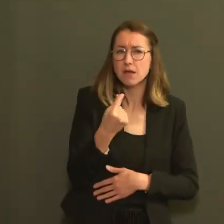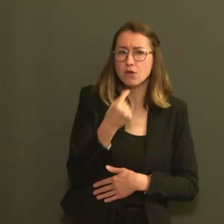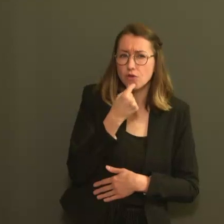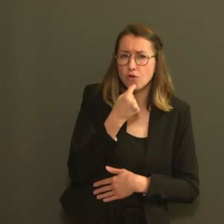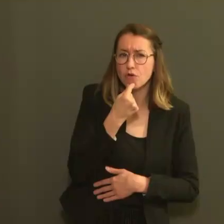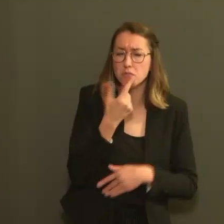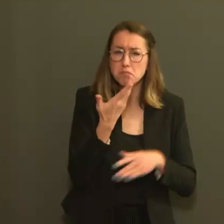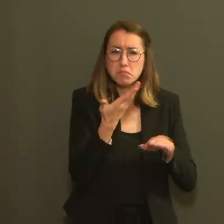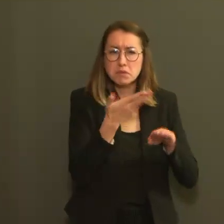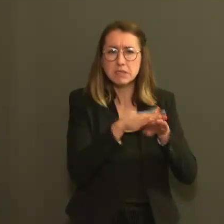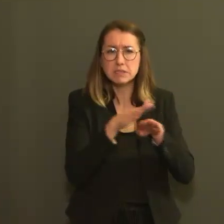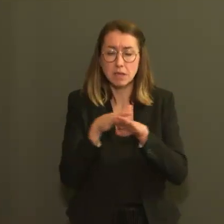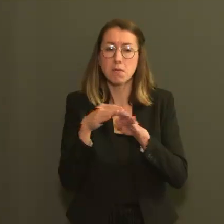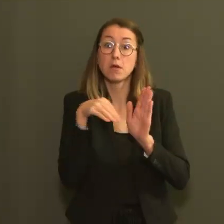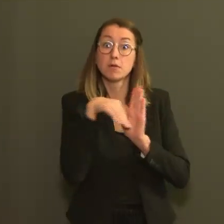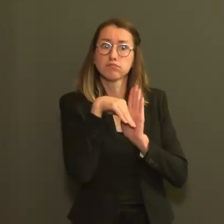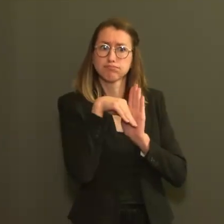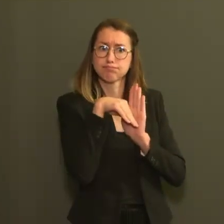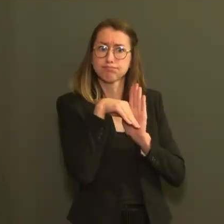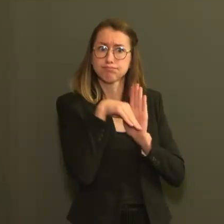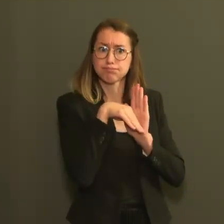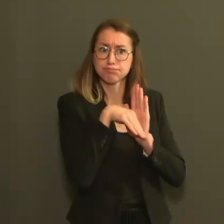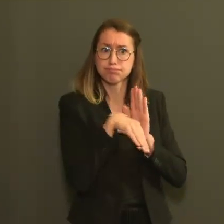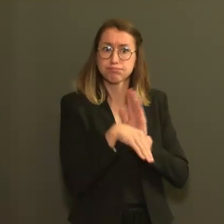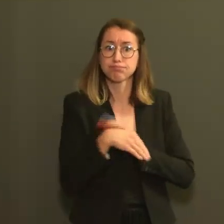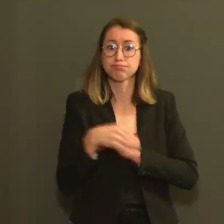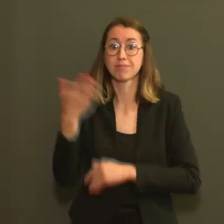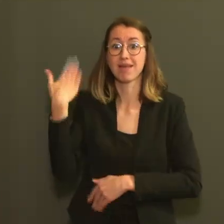de 54% à 45%.